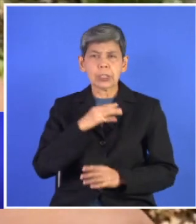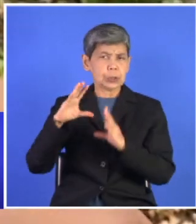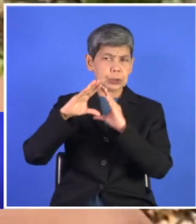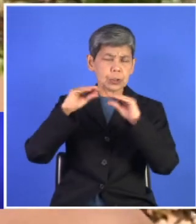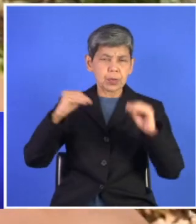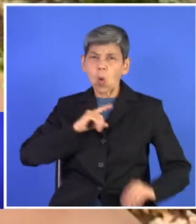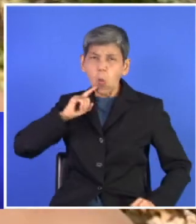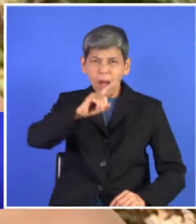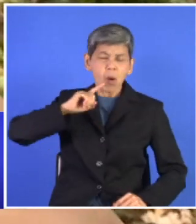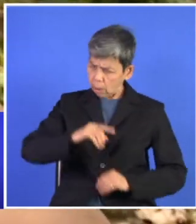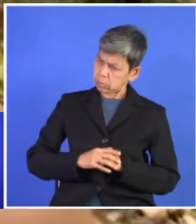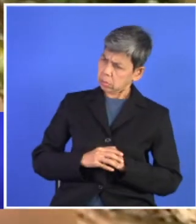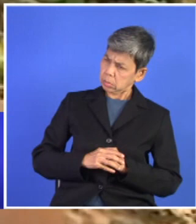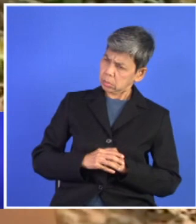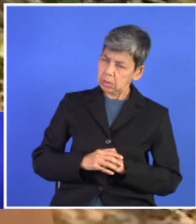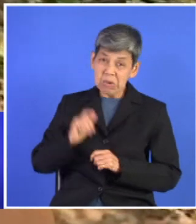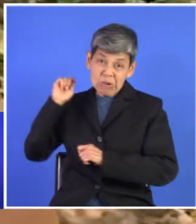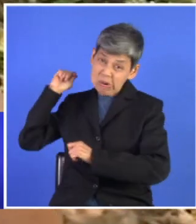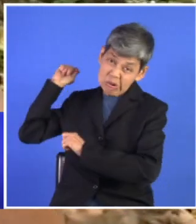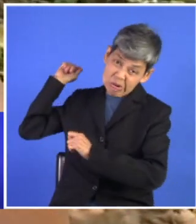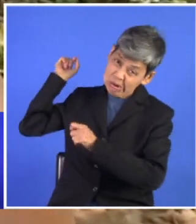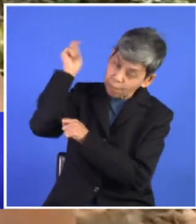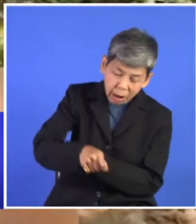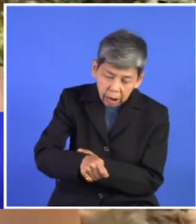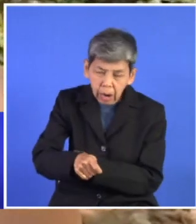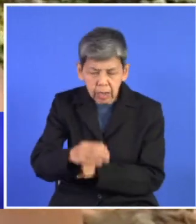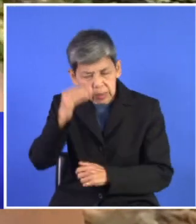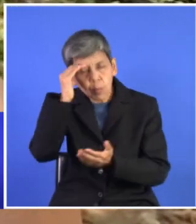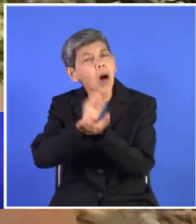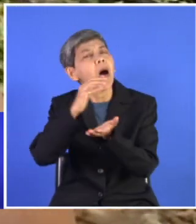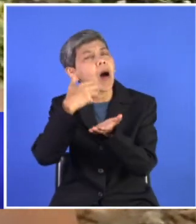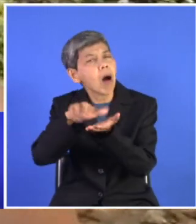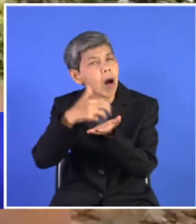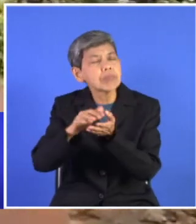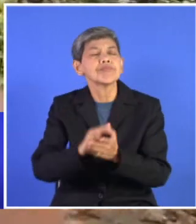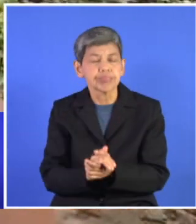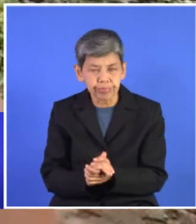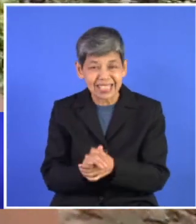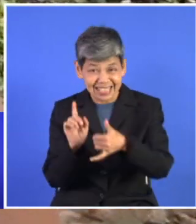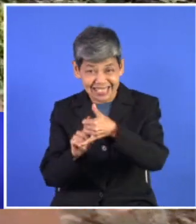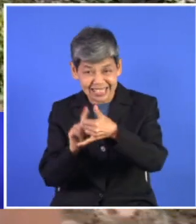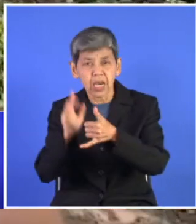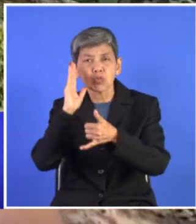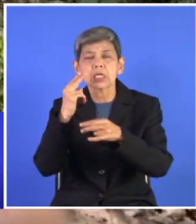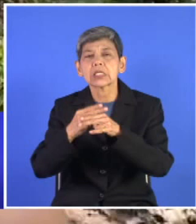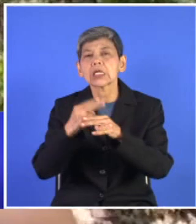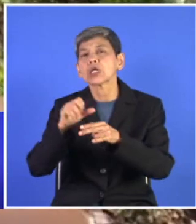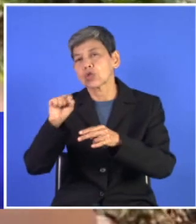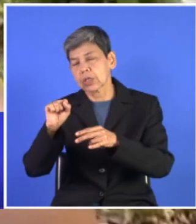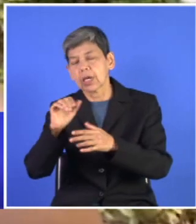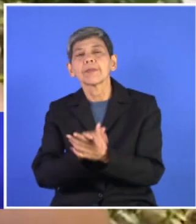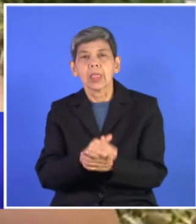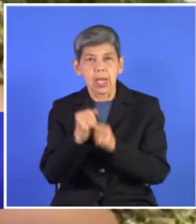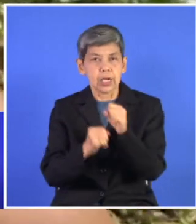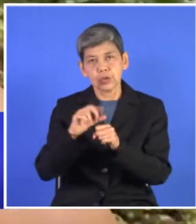ด่าอย่างเดียวด่าแล้วก็ไล่เฉาะอย่างที่คุณตำรวจก็เล่าให้ฟังนะคะท้ายที่สุดแล้วคนก่อเหตุคือนายสนธยาเพชรนาคินอ